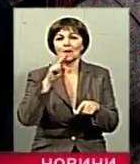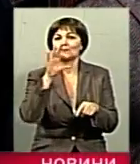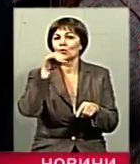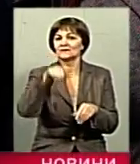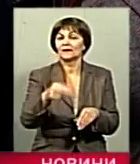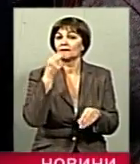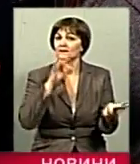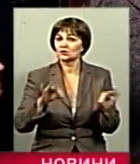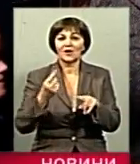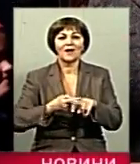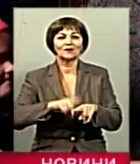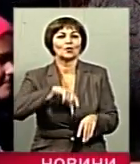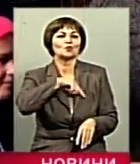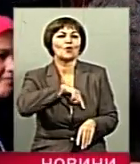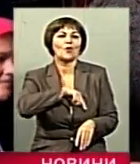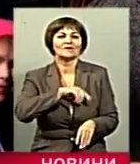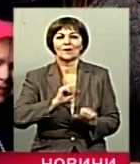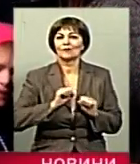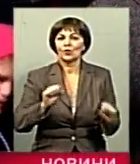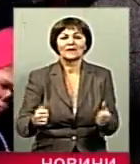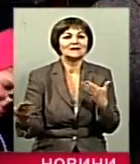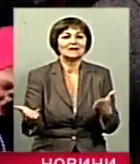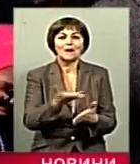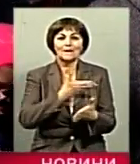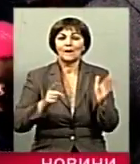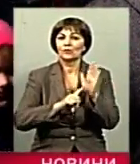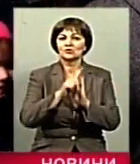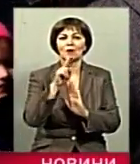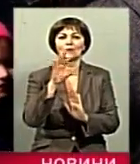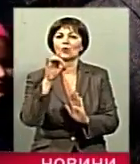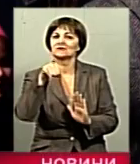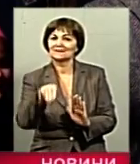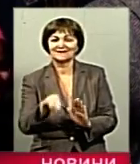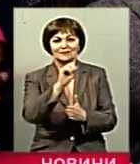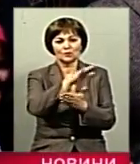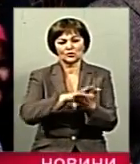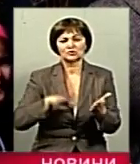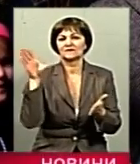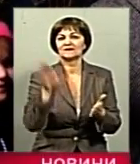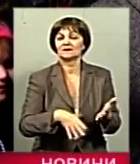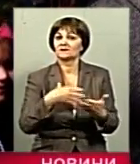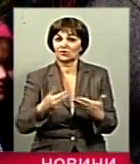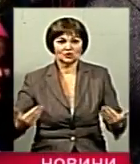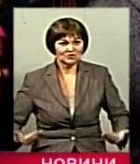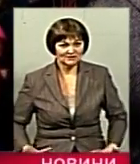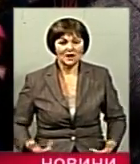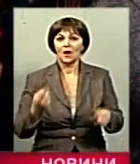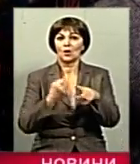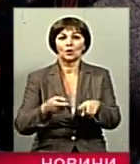а це духовний подвиг, який ми починаємо якраз в піст і продовжуємо все своє життя. Тому,